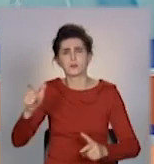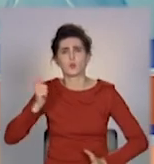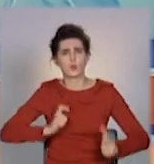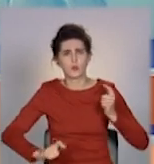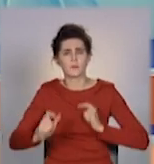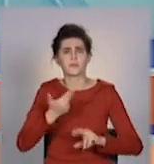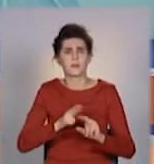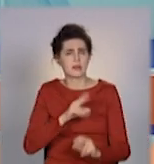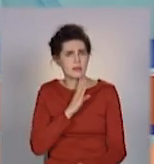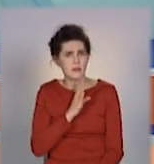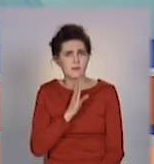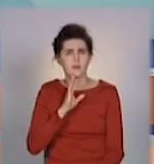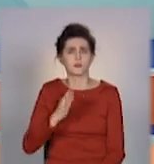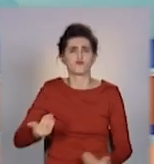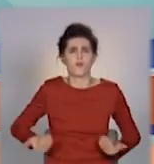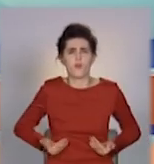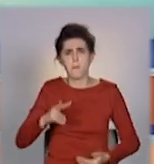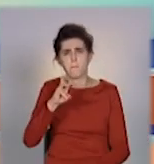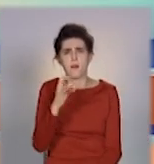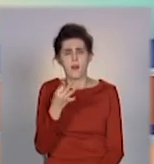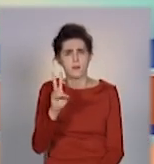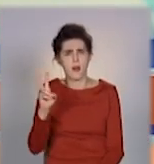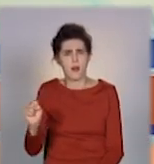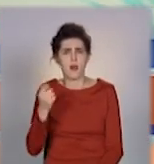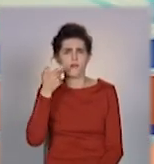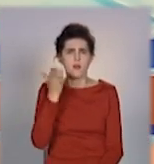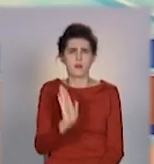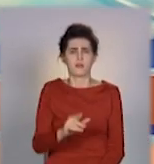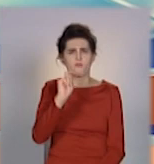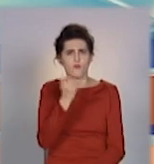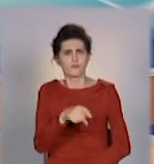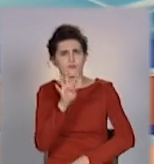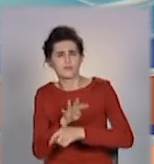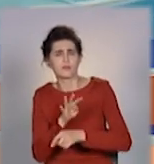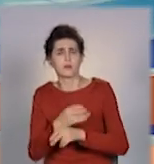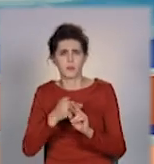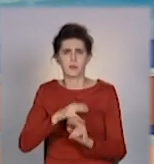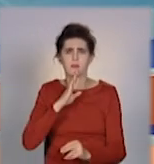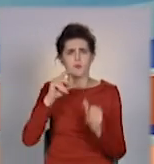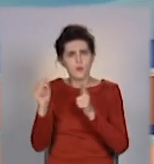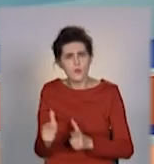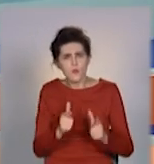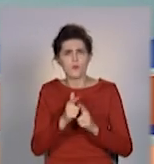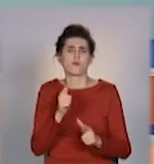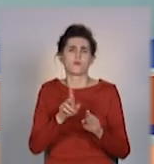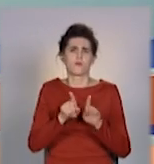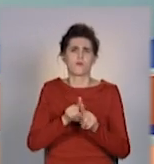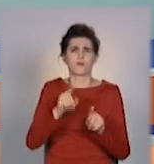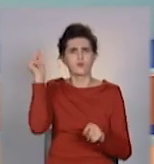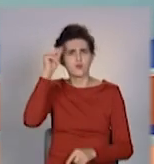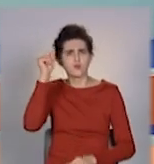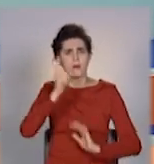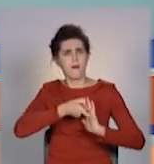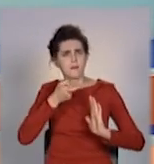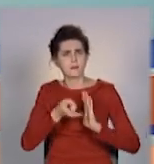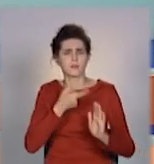у Мар'їнці. Постійні обстріли, напружена ситуація заважають підготовці до іспитів. Та дівчина не відмовляється